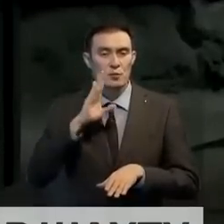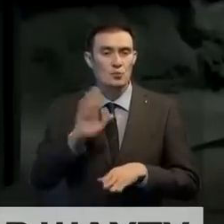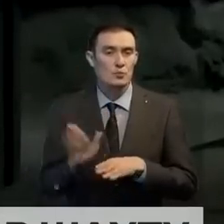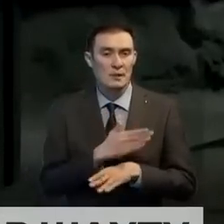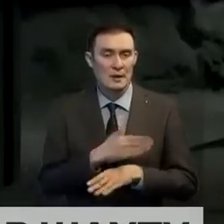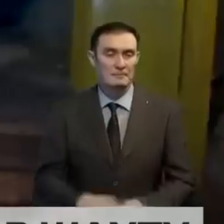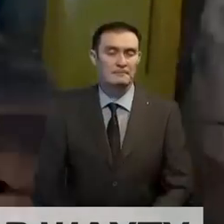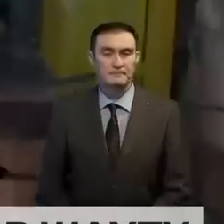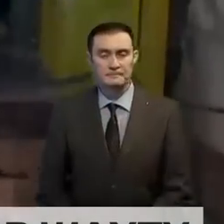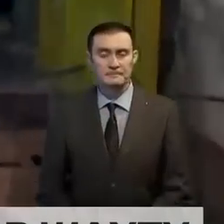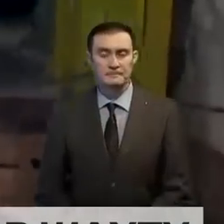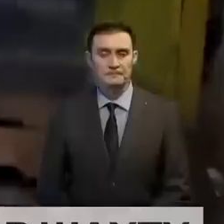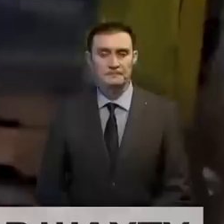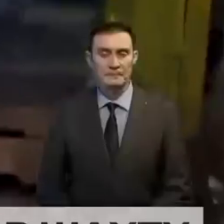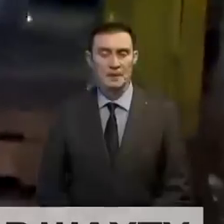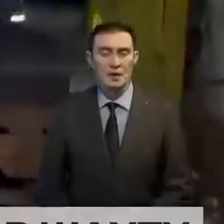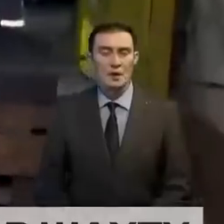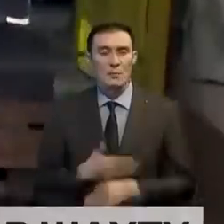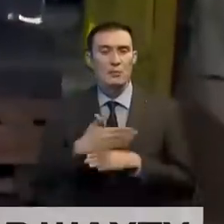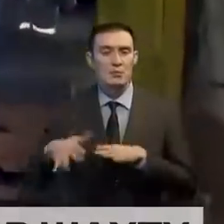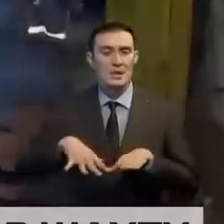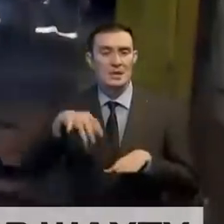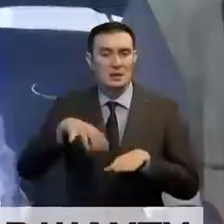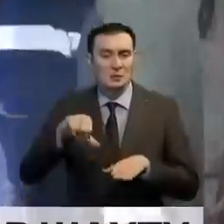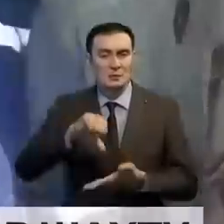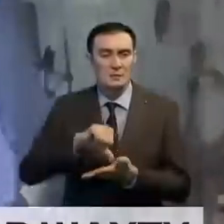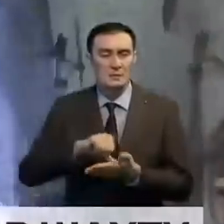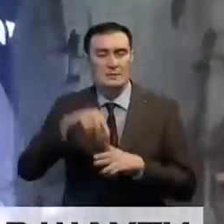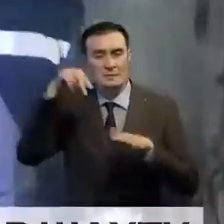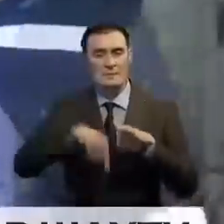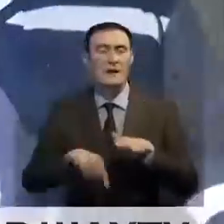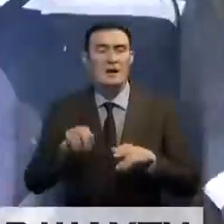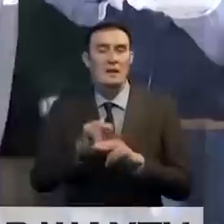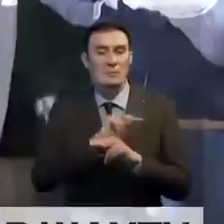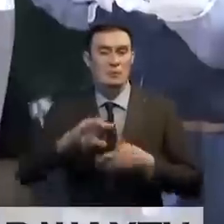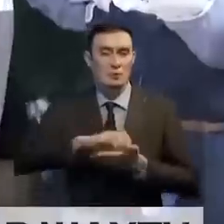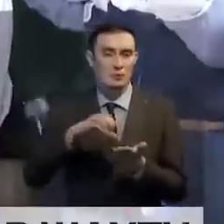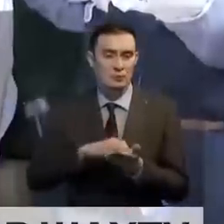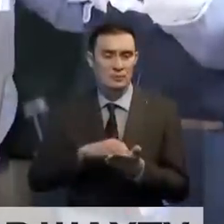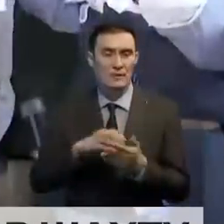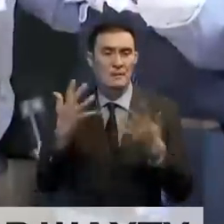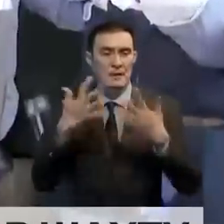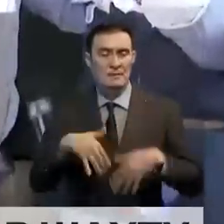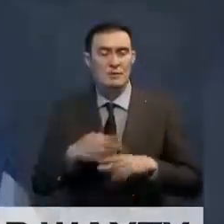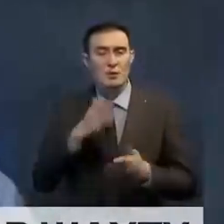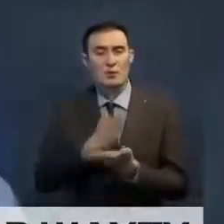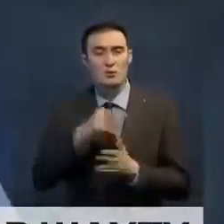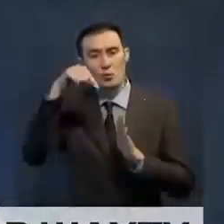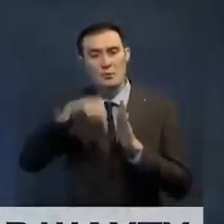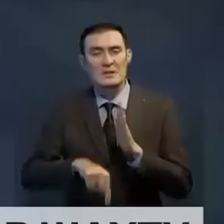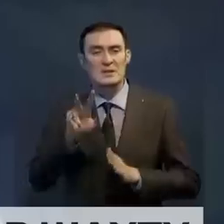воду. После насосной станции кандидат спустился в ремонтный пункт горнорудных механизмов, который находится на